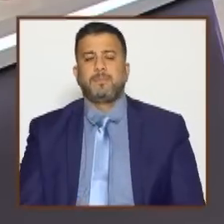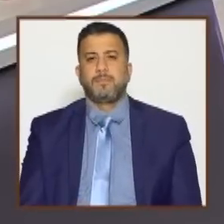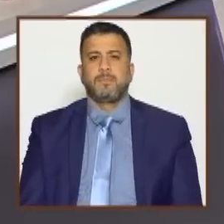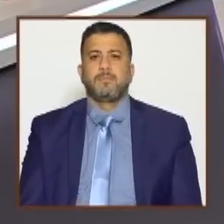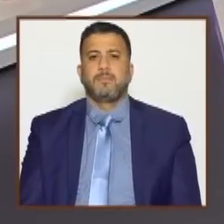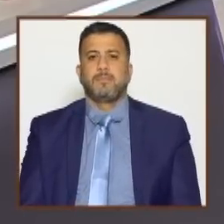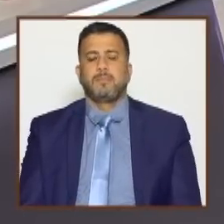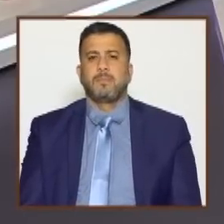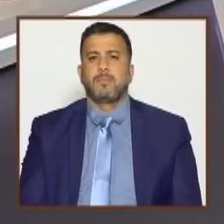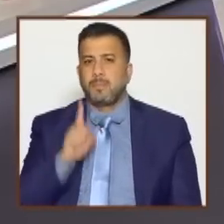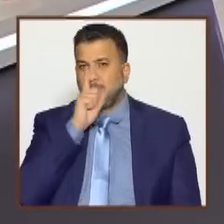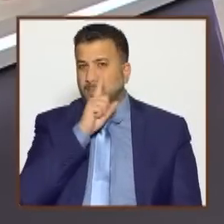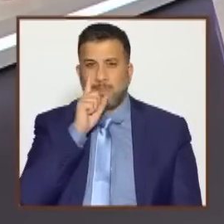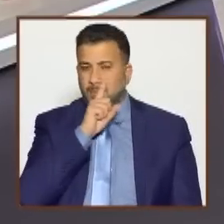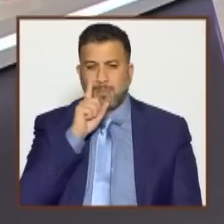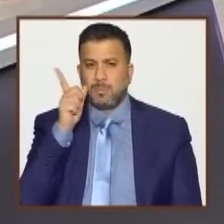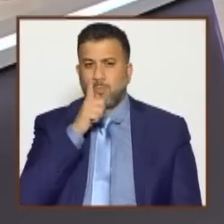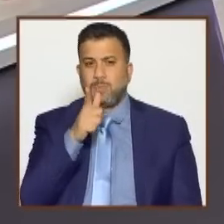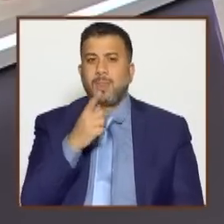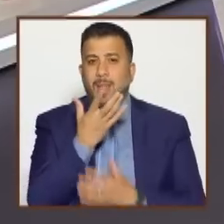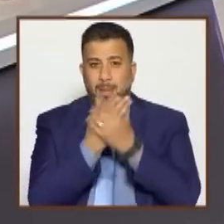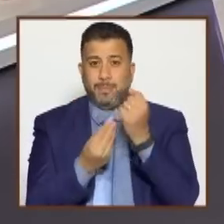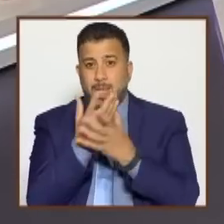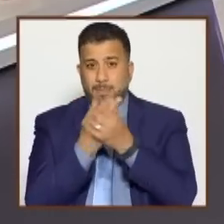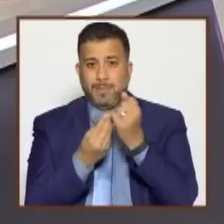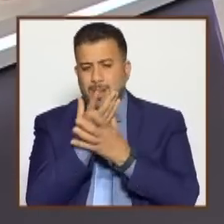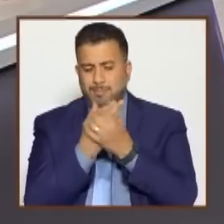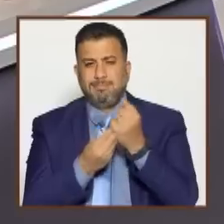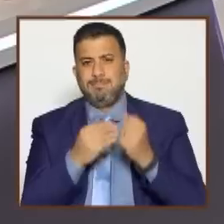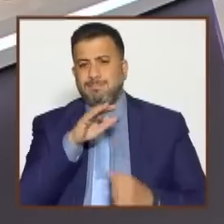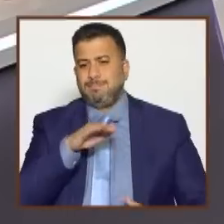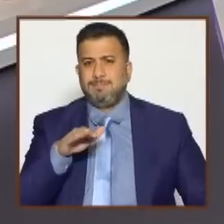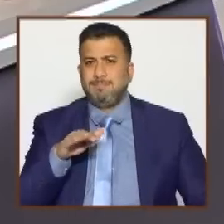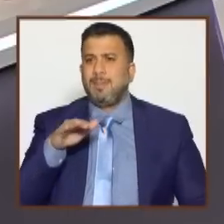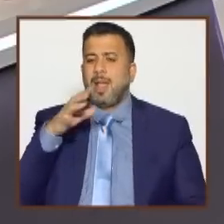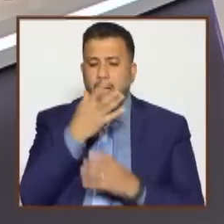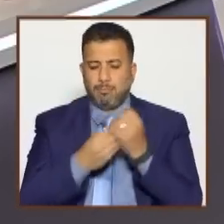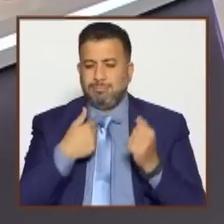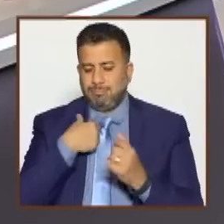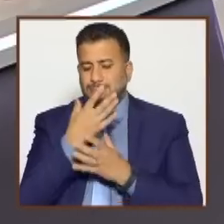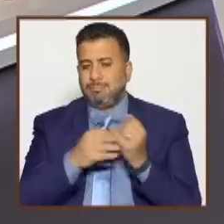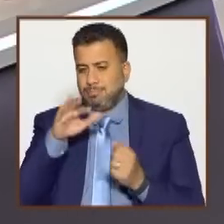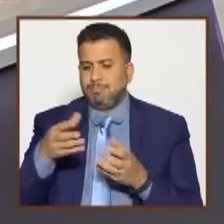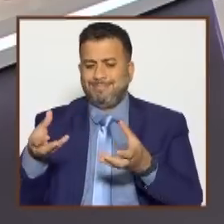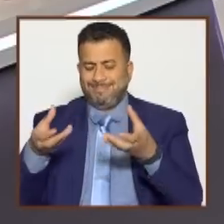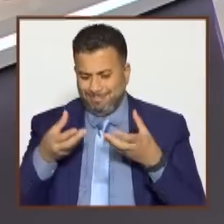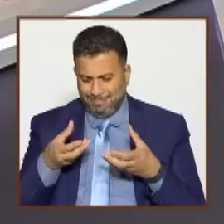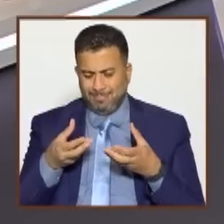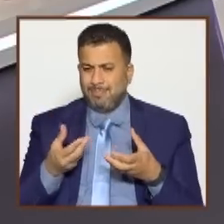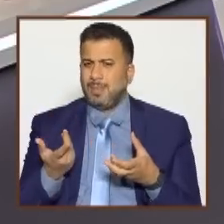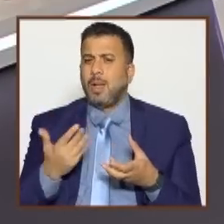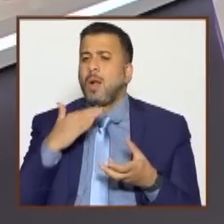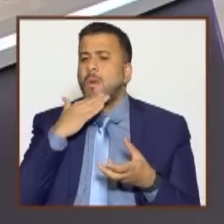أمة الله من أبو ظبي تقول لي يعني ما حكم الأولاد إذا مثلا أتوا ببعض الأشياء، ولما يسأل